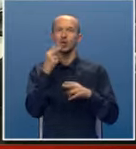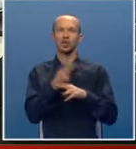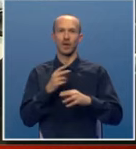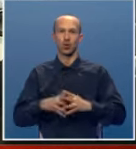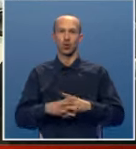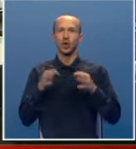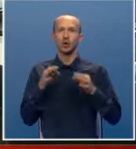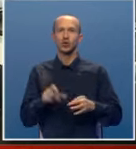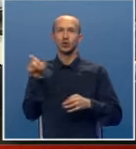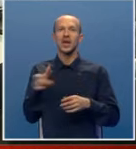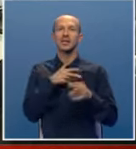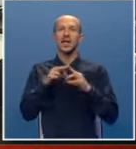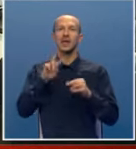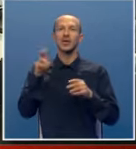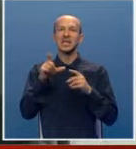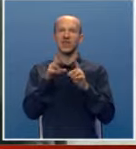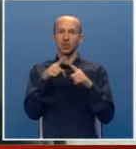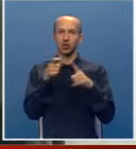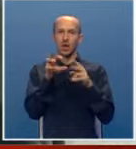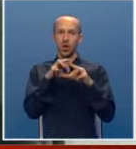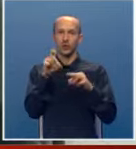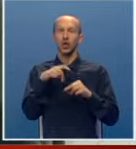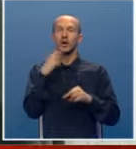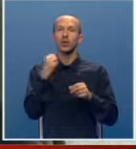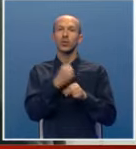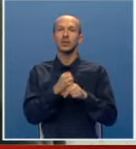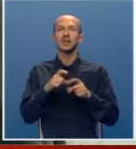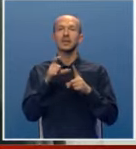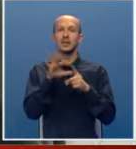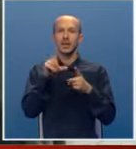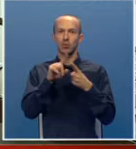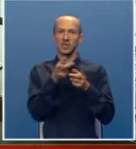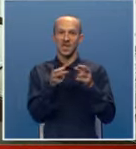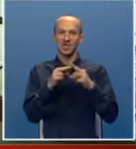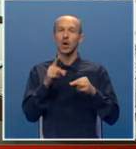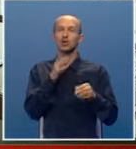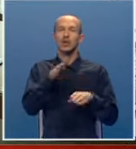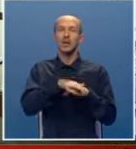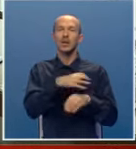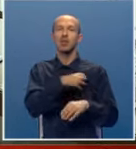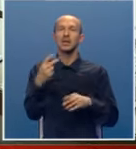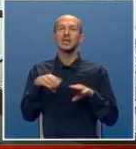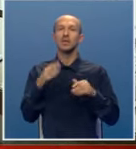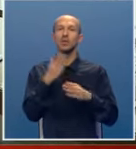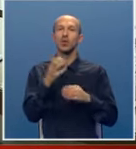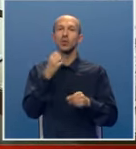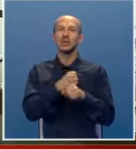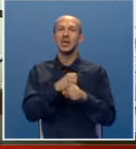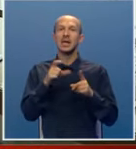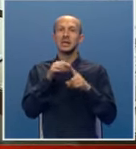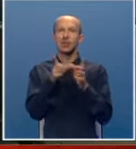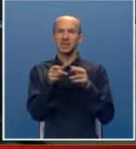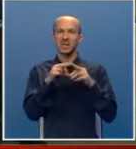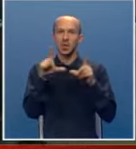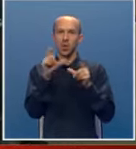državnu. Stručnjak za energetiku Cvjetko Stojanović rekao je da je proces dekarbonizacije koji su nametnule bogate zemlje bio proces demonizacije